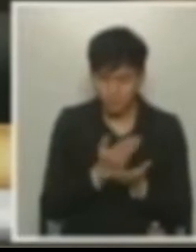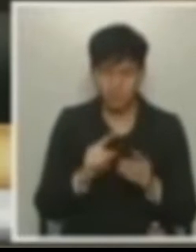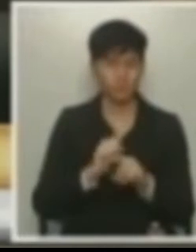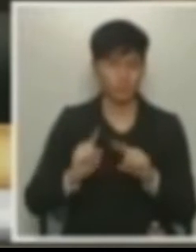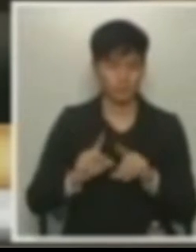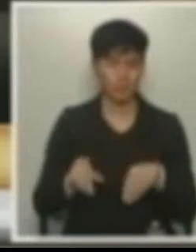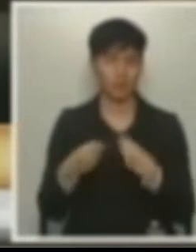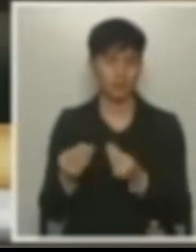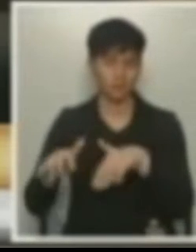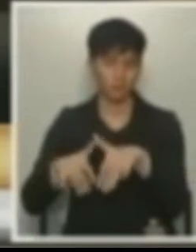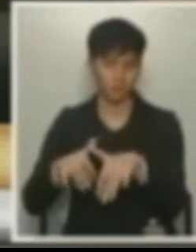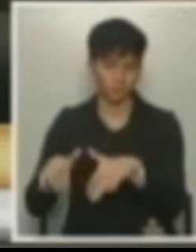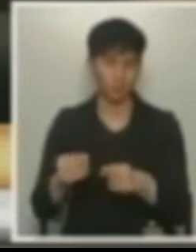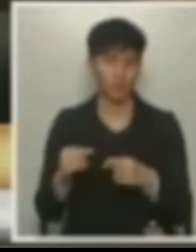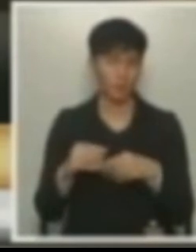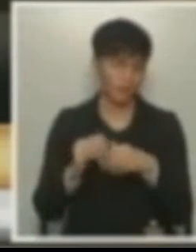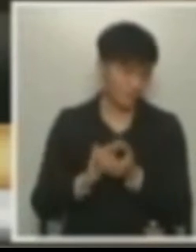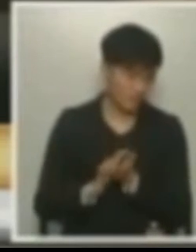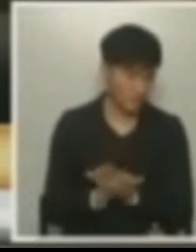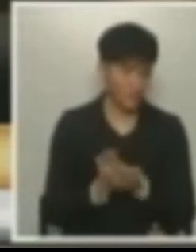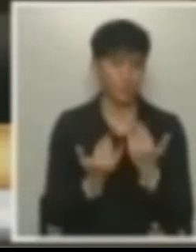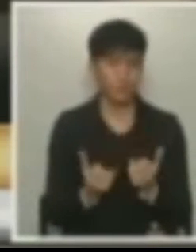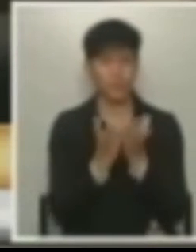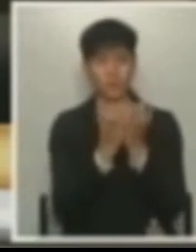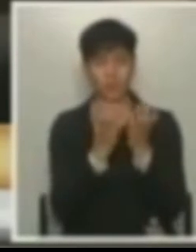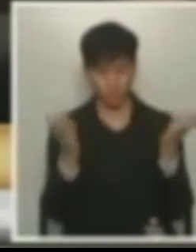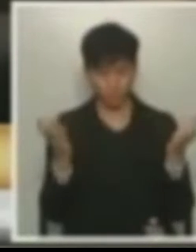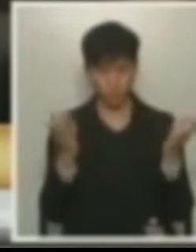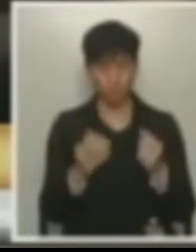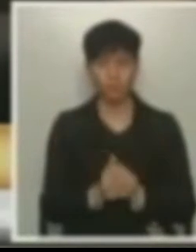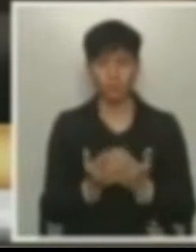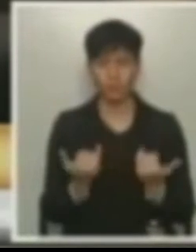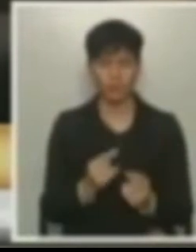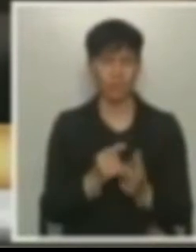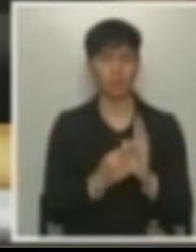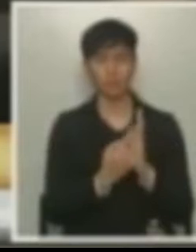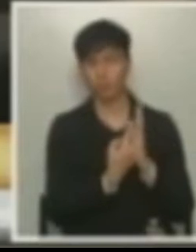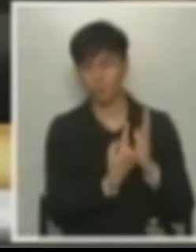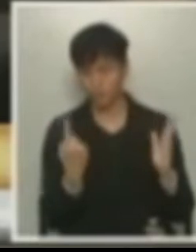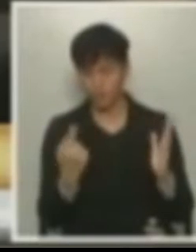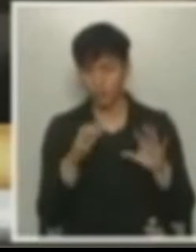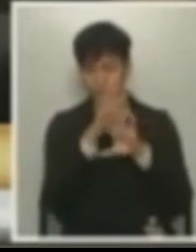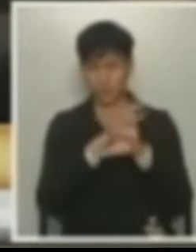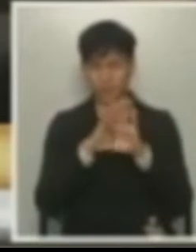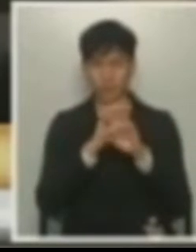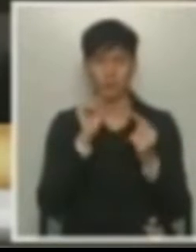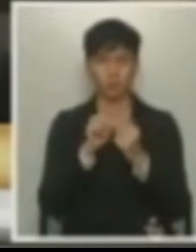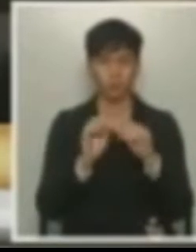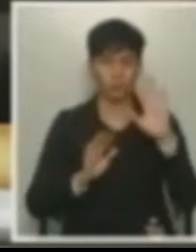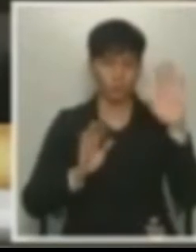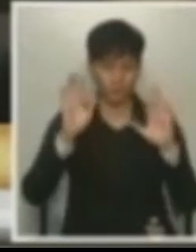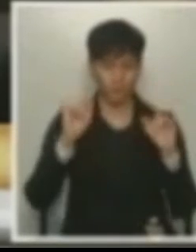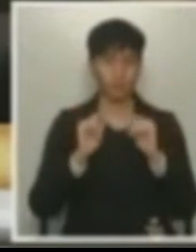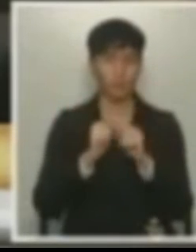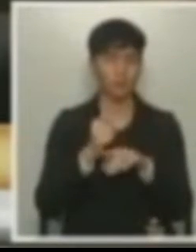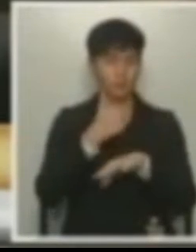มเดลรัฐธรรมนูญ10ธันวาคม2475ซึ่งเป็นต้นแบบของการปกครองในระบอบประชาธิปไตยอันมีพระมหากษัตริย์ทรงเป็น